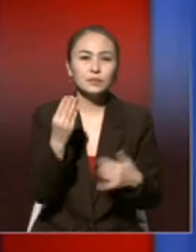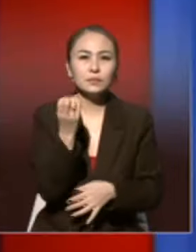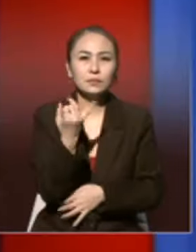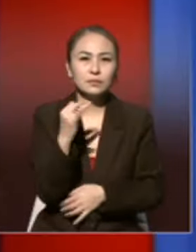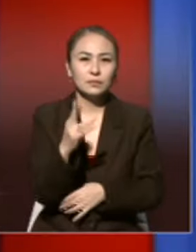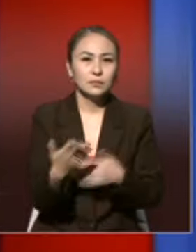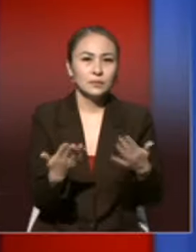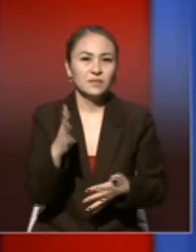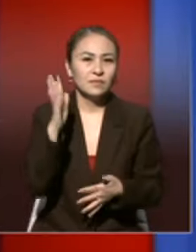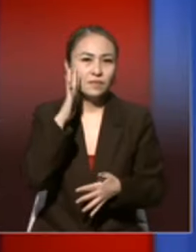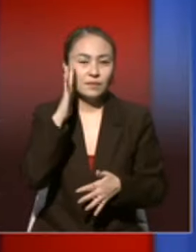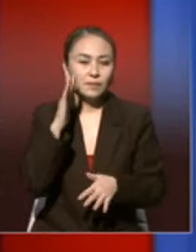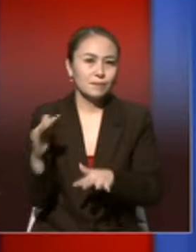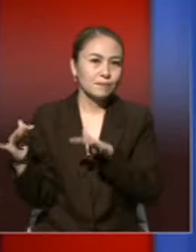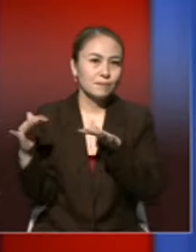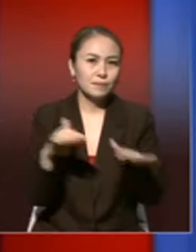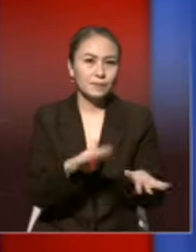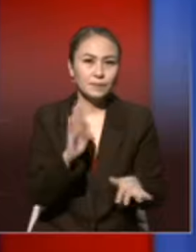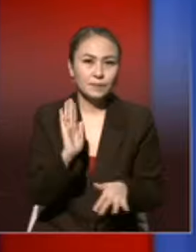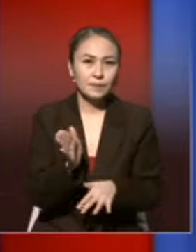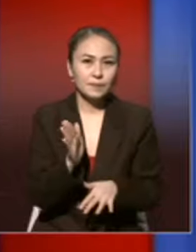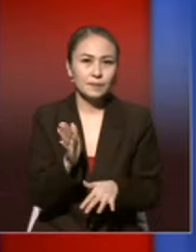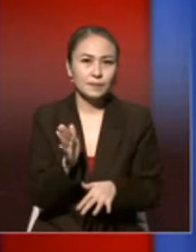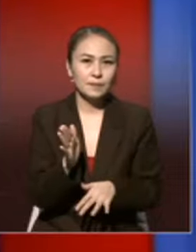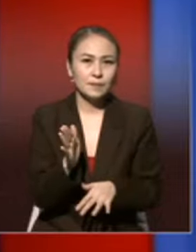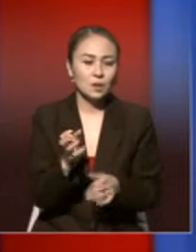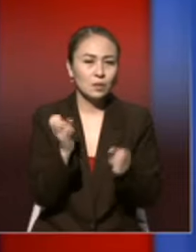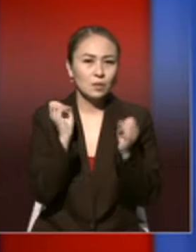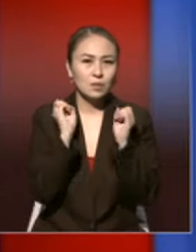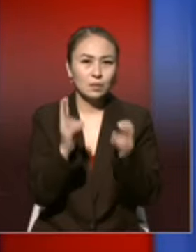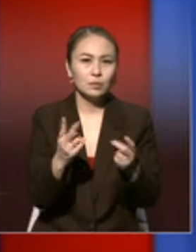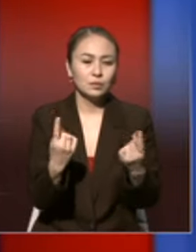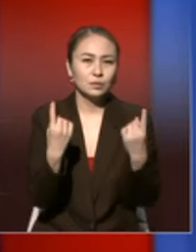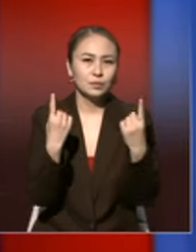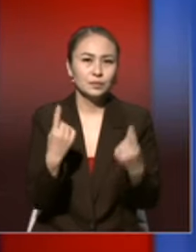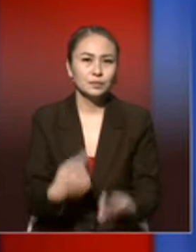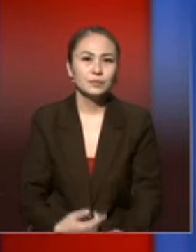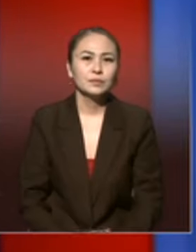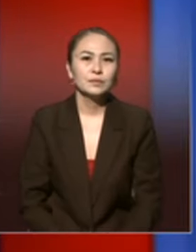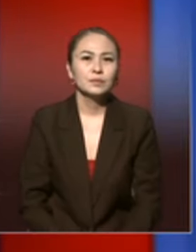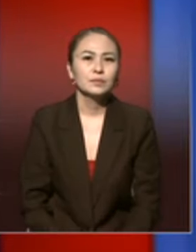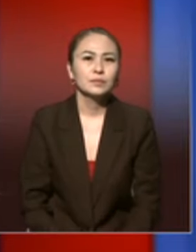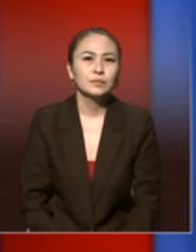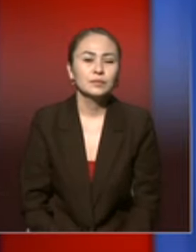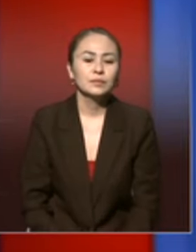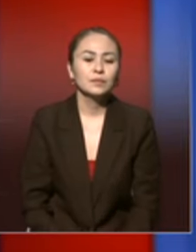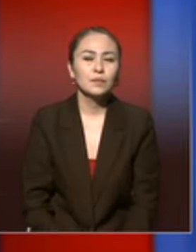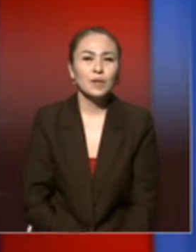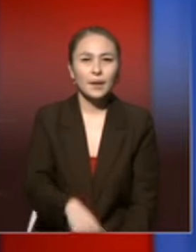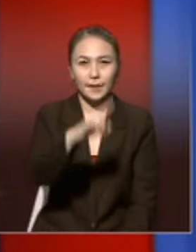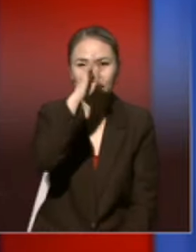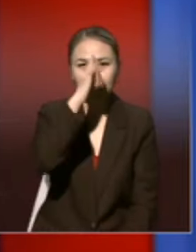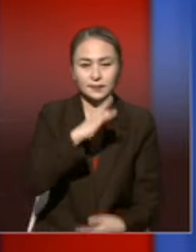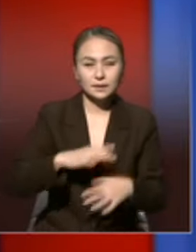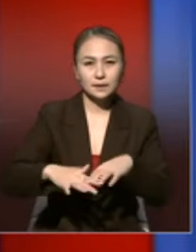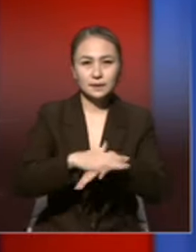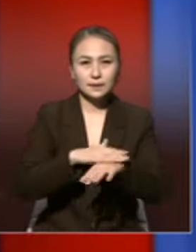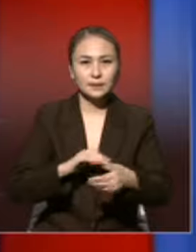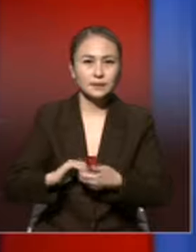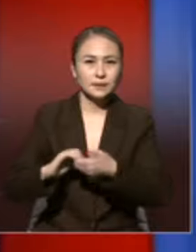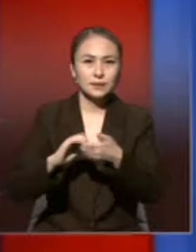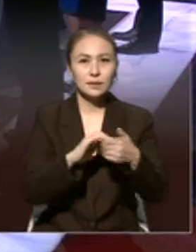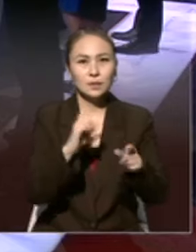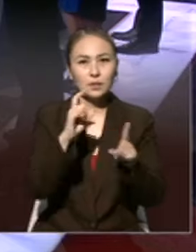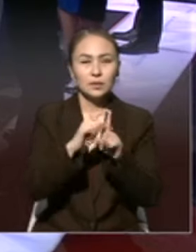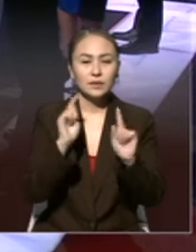су келетін болса, бұл үлкен қауіп. Жақсы. Қазақстан халқы ассамблеясына сөз